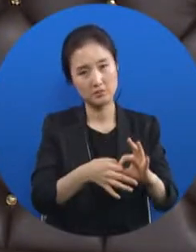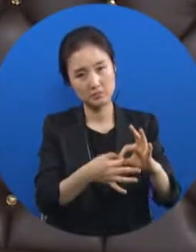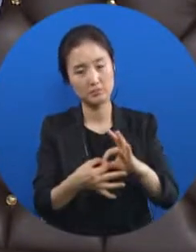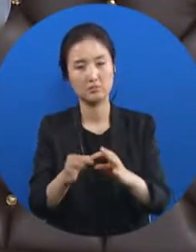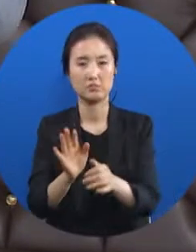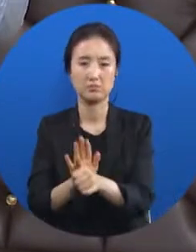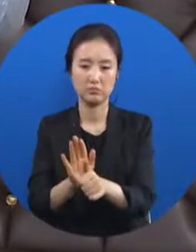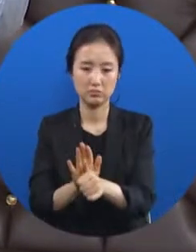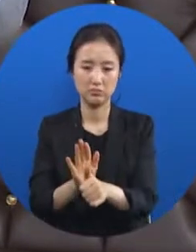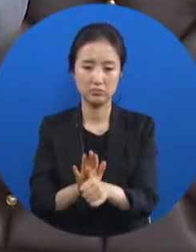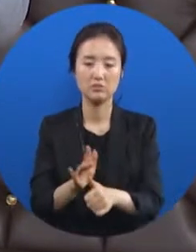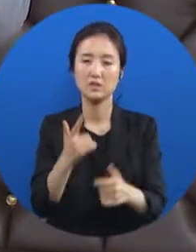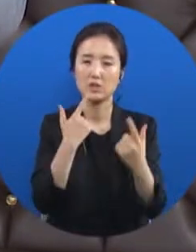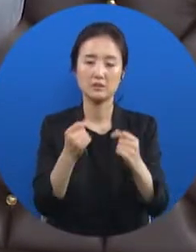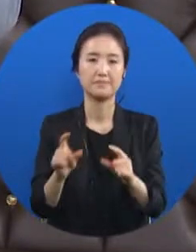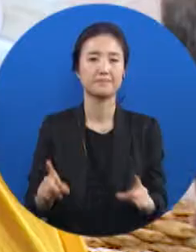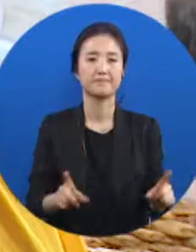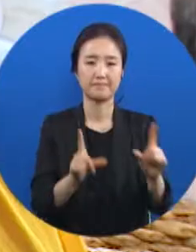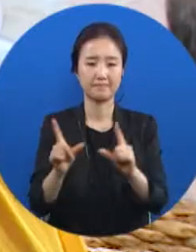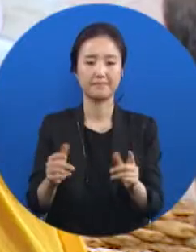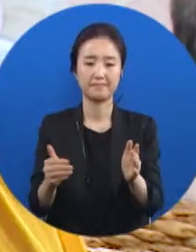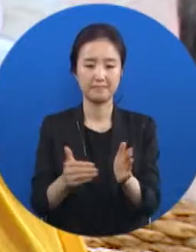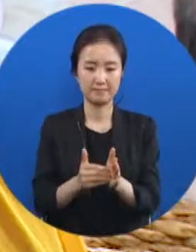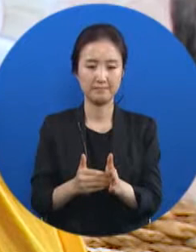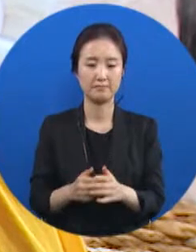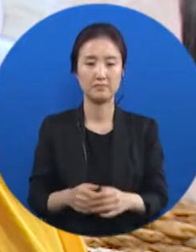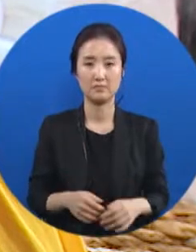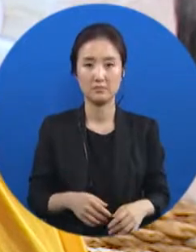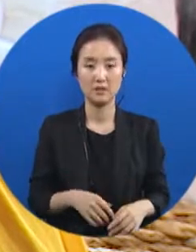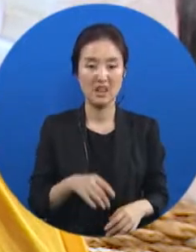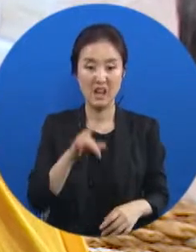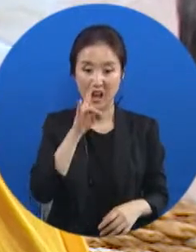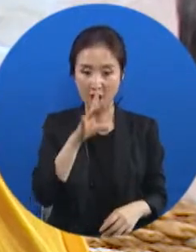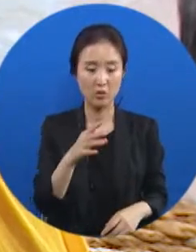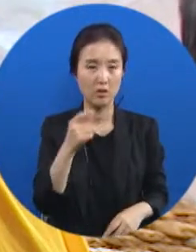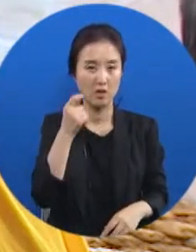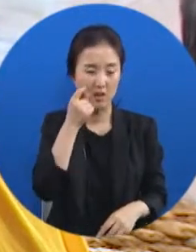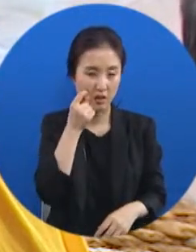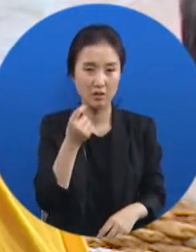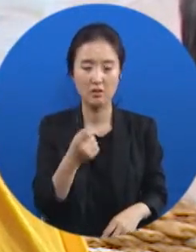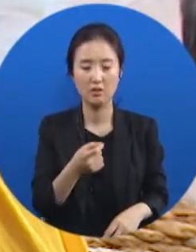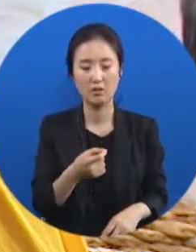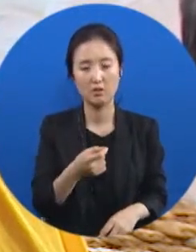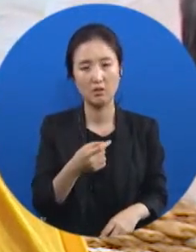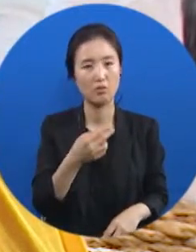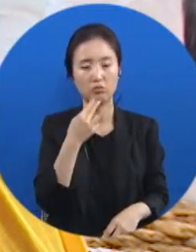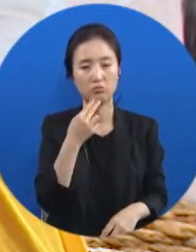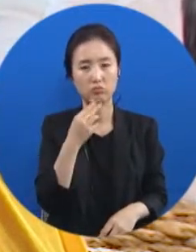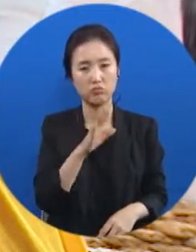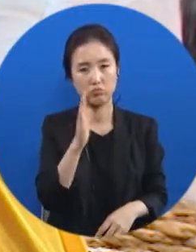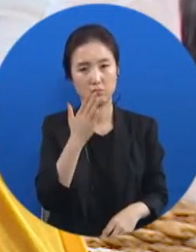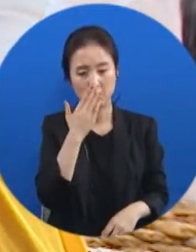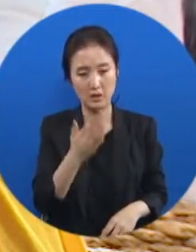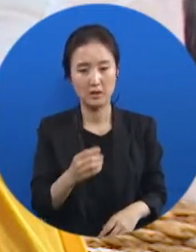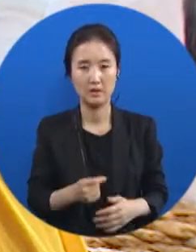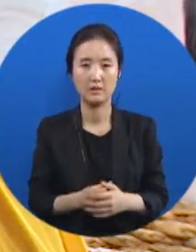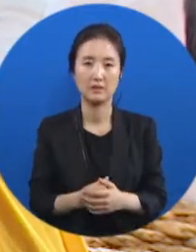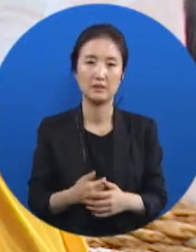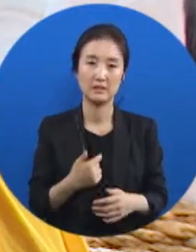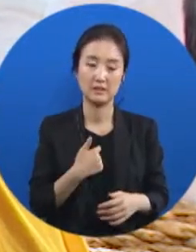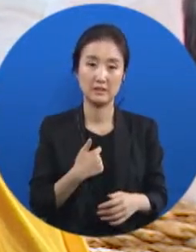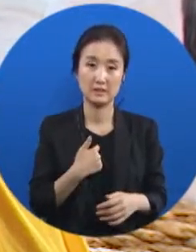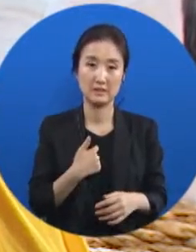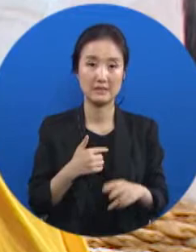도와주고 다 되더라고요. 이게 위기가 닥치면 안 되는 게 없어요. 그러면서 지금도 기억나는 게 이제 뭐 피시앤칩스라고 이제 고기하고 뭐